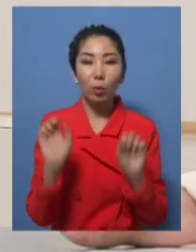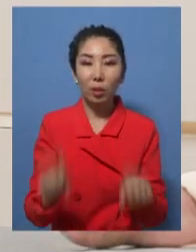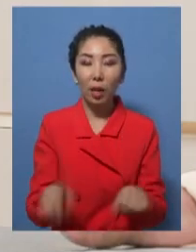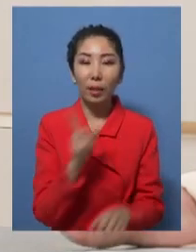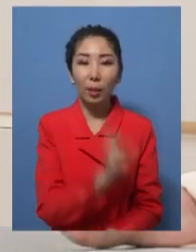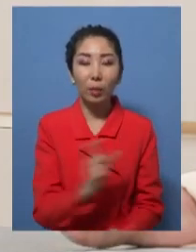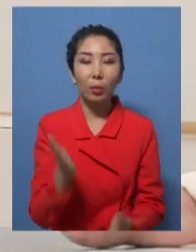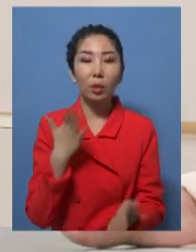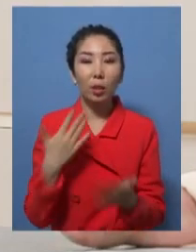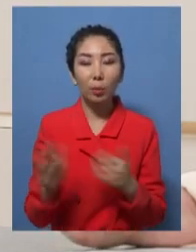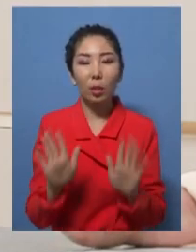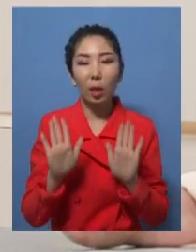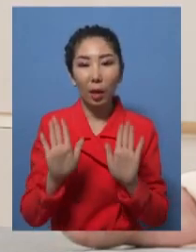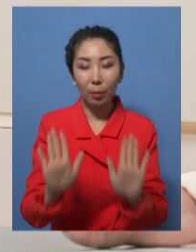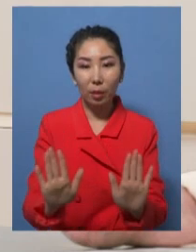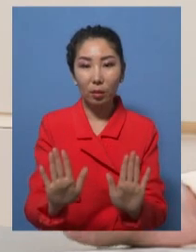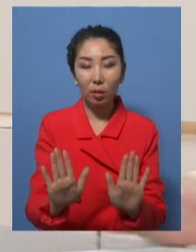Адамдармен қарым қатынас, тікелей қарым қатынас,